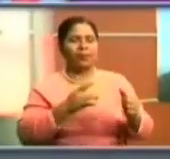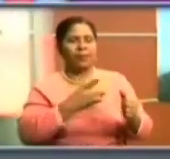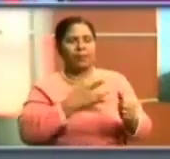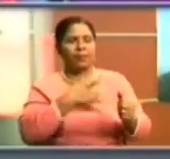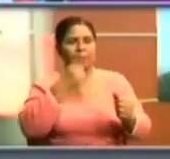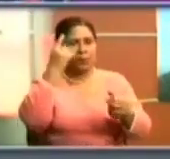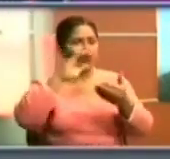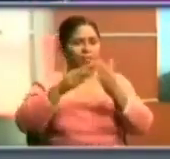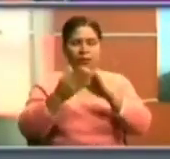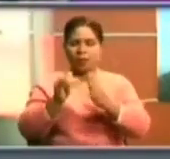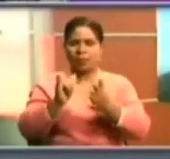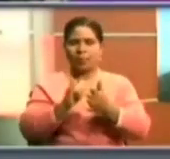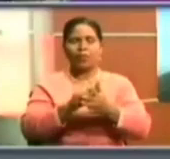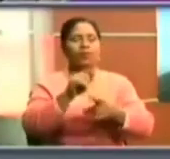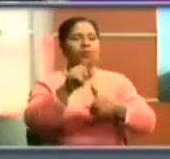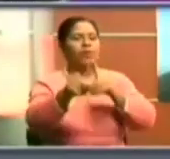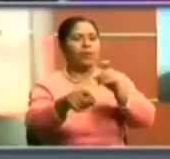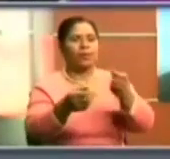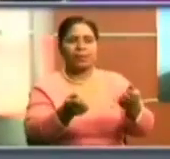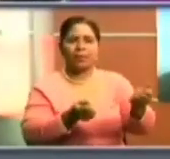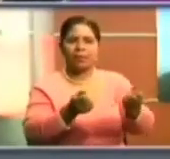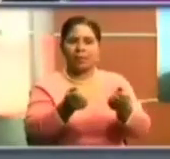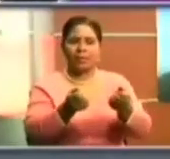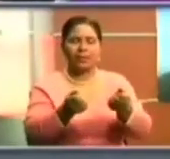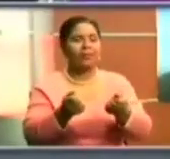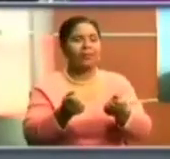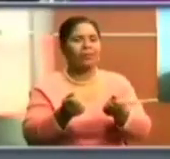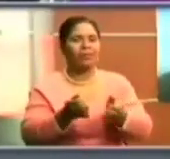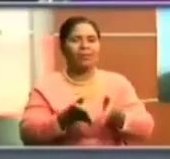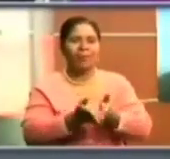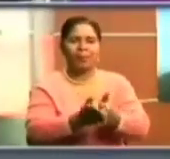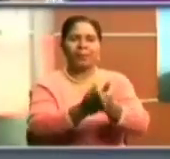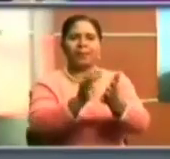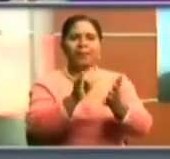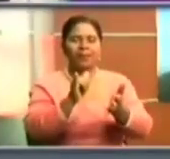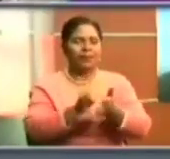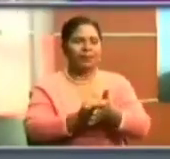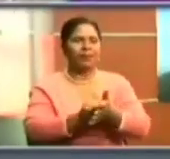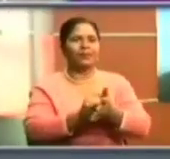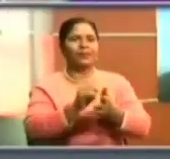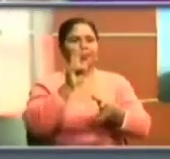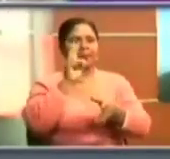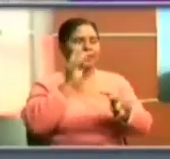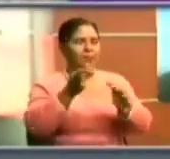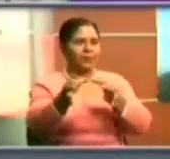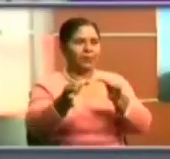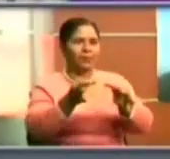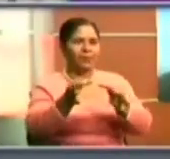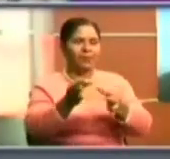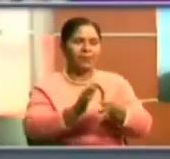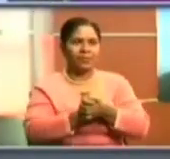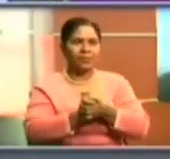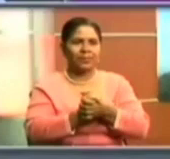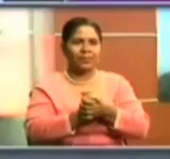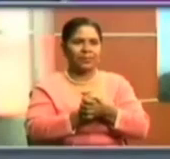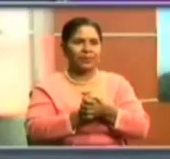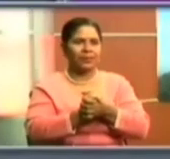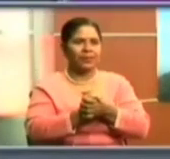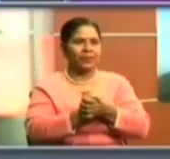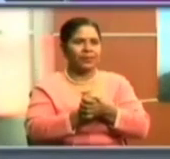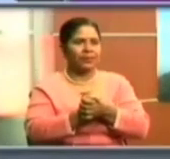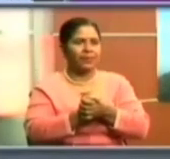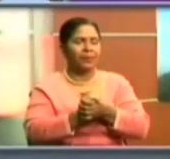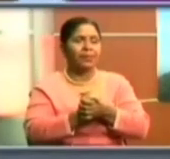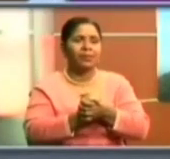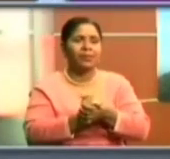pour commune là dans question transport maritime. Yuri Chevry était dans micro Sabine Etienne avec Jean-Naël Duvernay. Et nous renouveler année